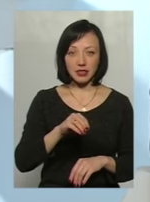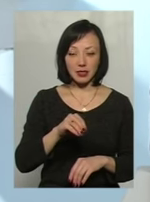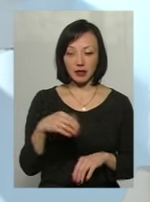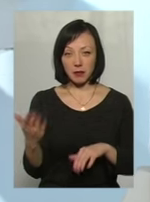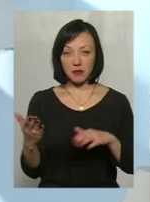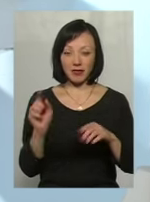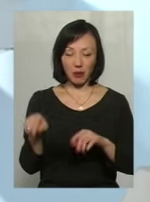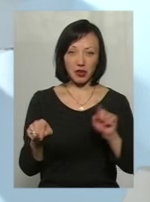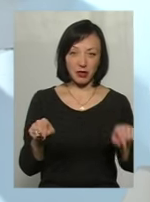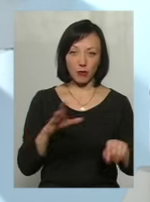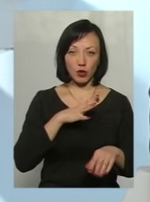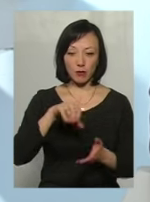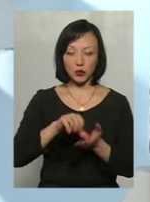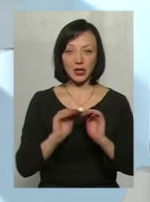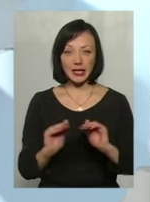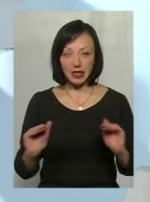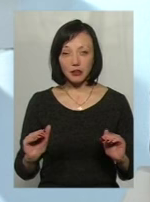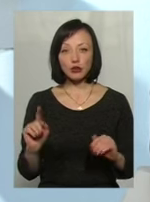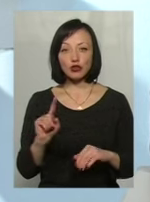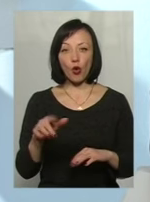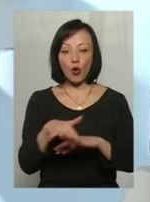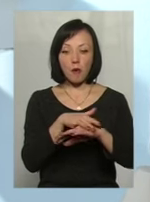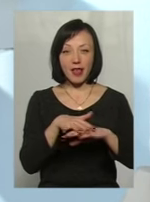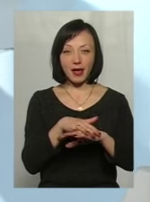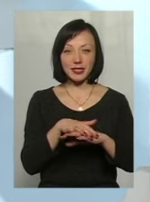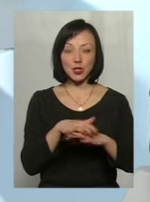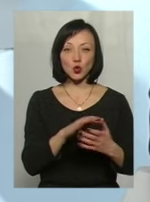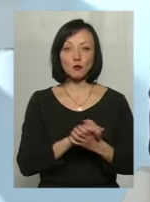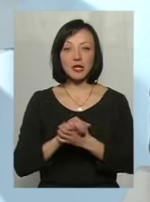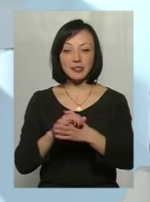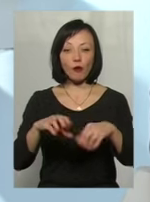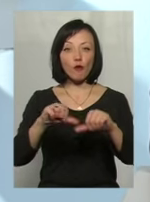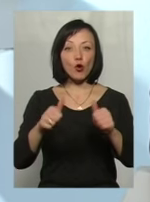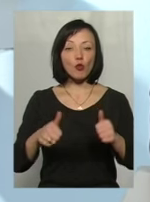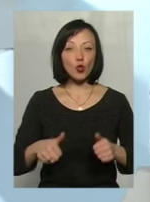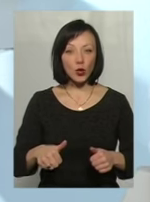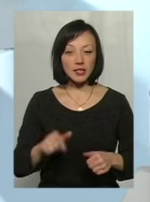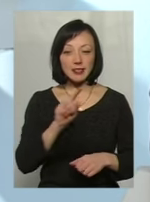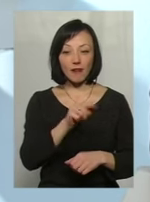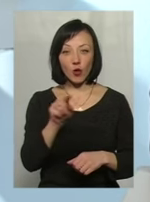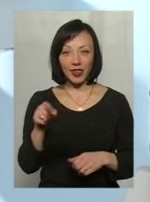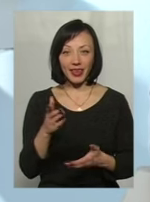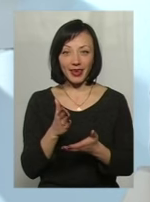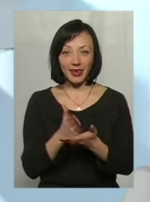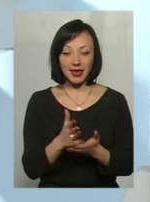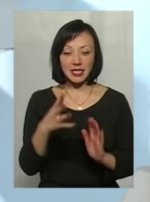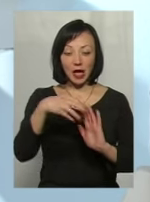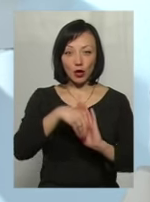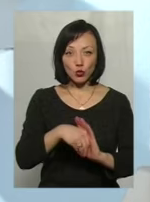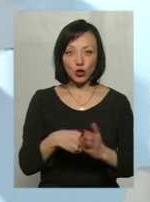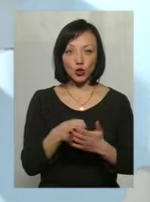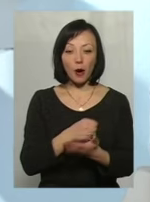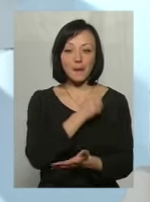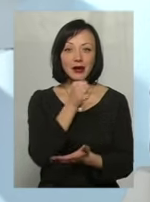були присутні школярі, діти, те, що громадянське суспільство формується, і вони є залучені до прийняття